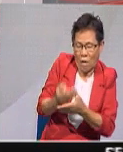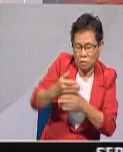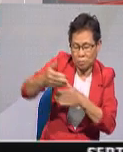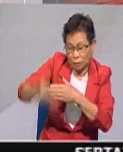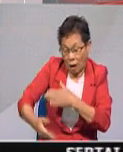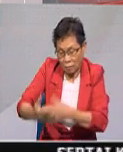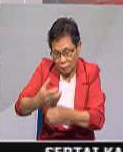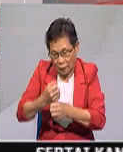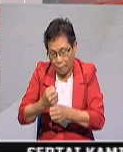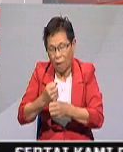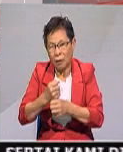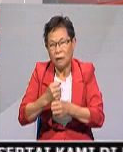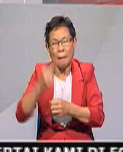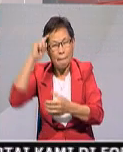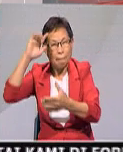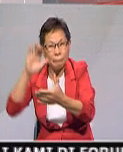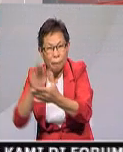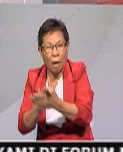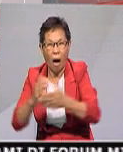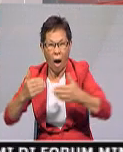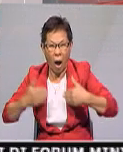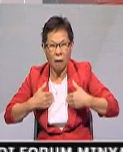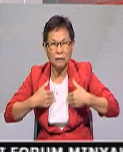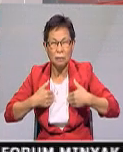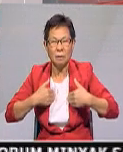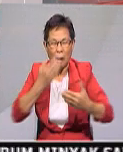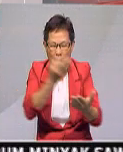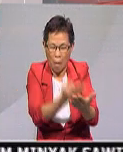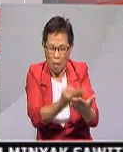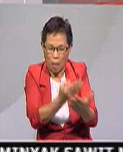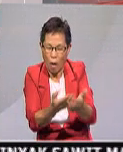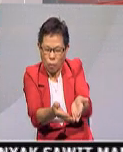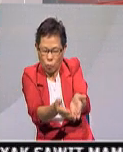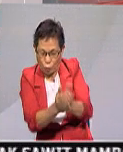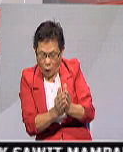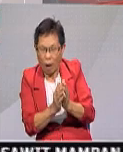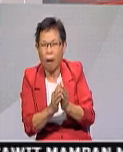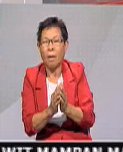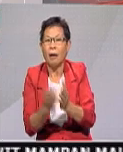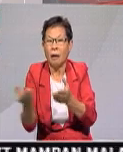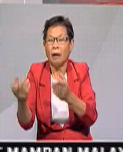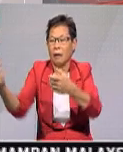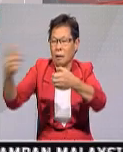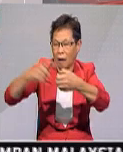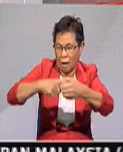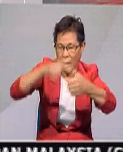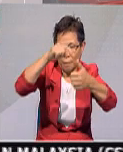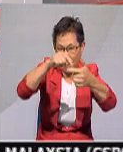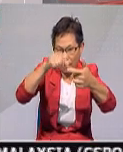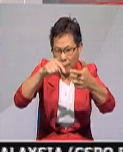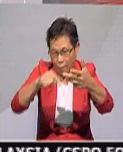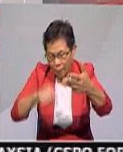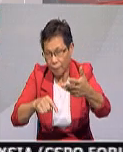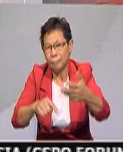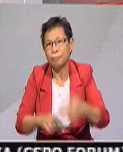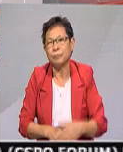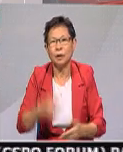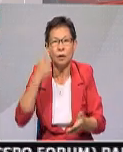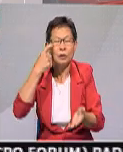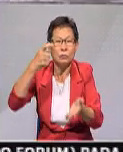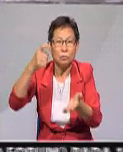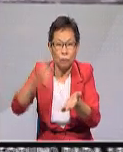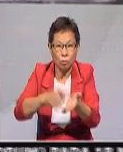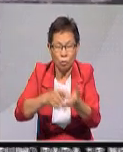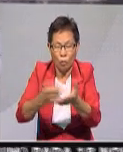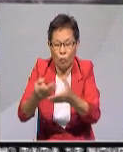pihaknya mendapati dan percaya terdapat merit pada notis rayuan yang dibuat berkait beberapa isu. Notis rayuan difailkan